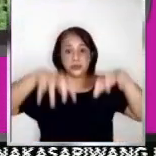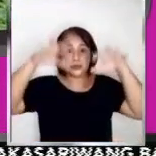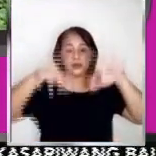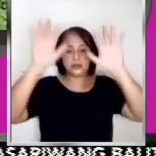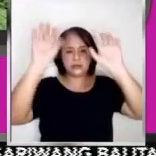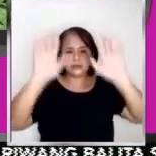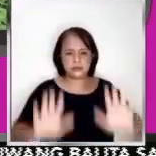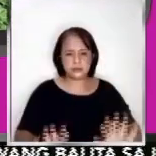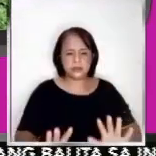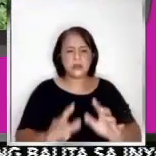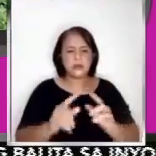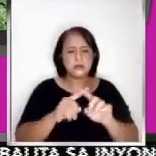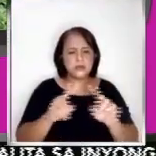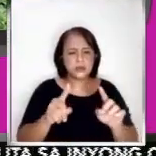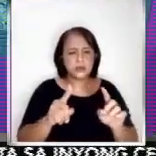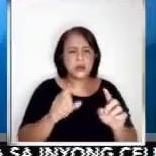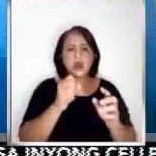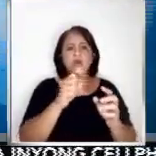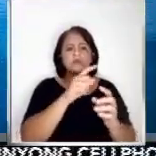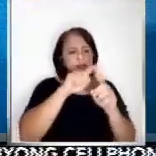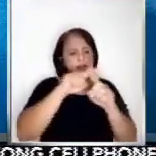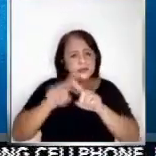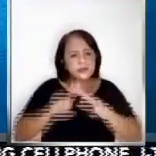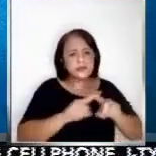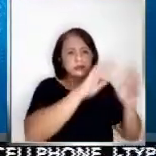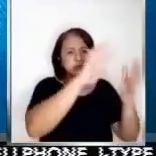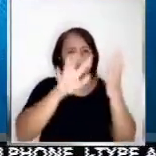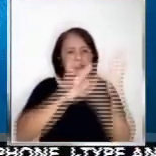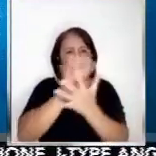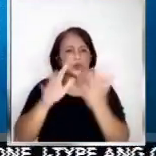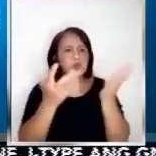of clouds ang nagdadala ng ulan?